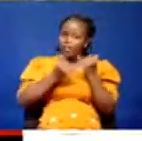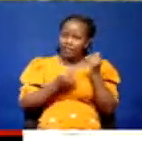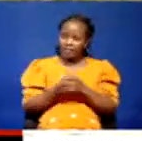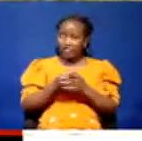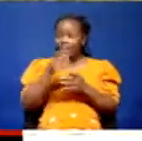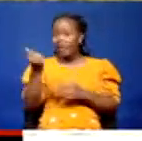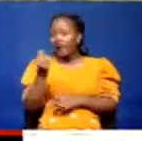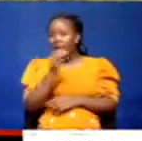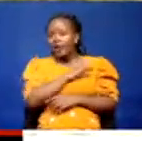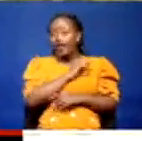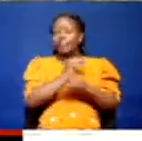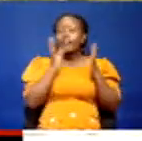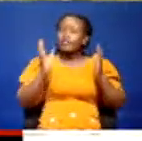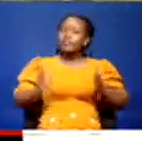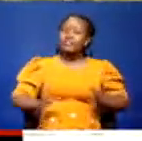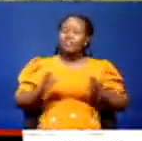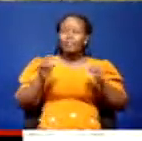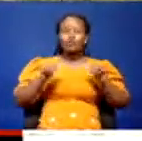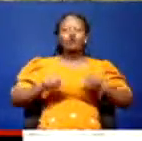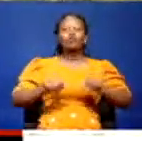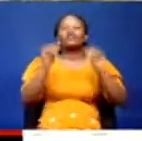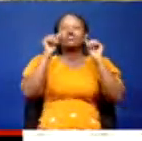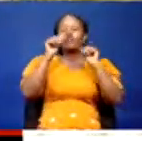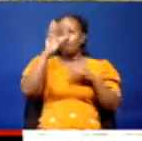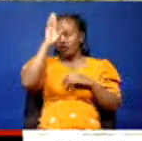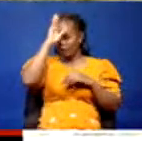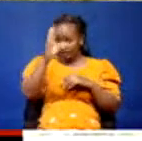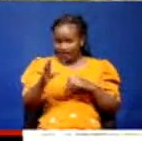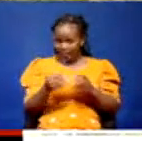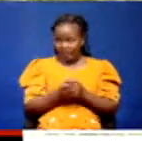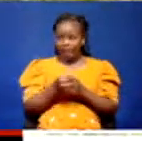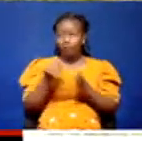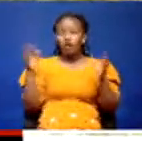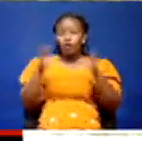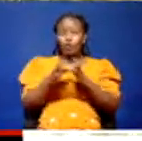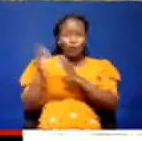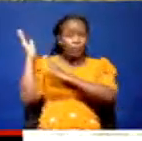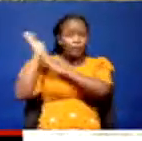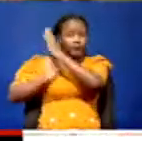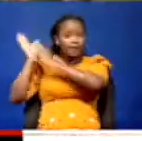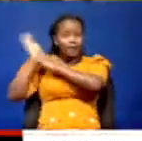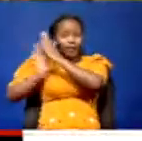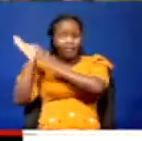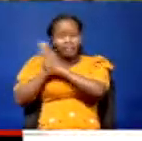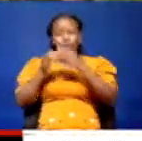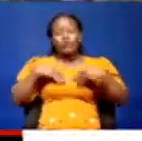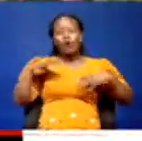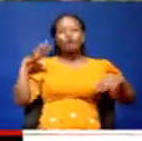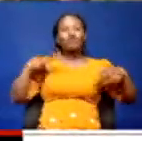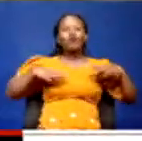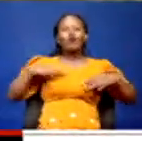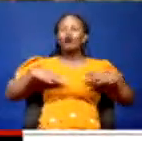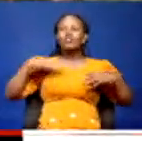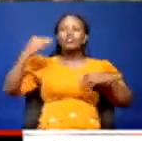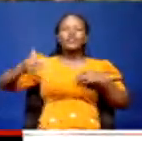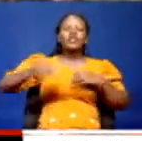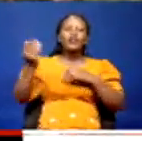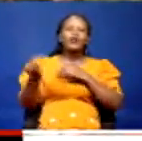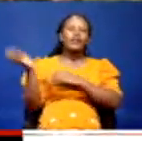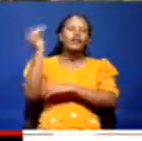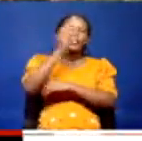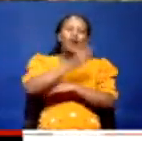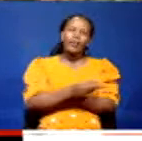wengine mtaendelea hivyo hivyo on Sunday. Alafu mrasta atakuwa na holiday every day. Unajua wazee na wana nyundo mko wengi